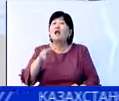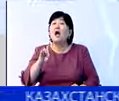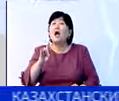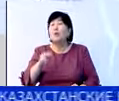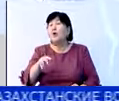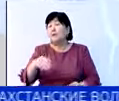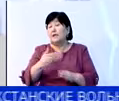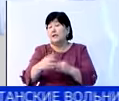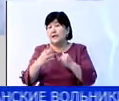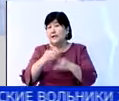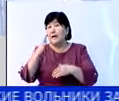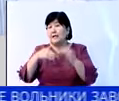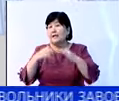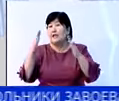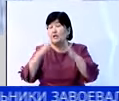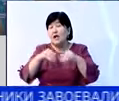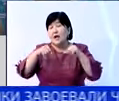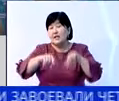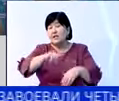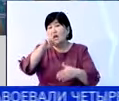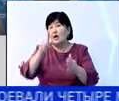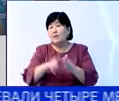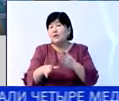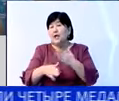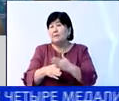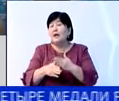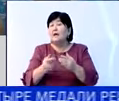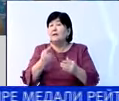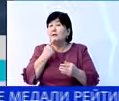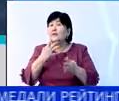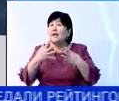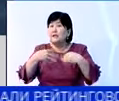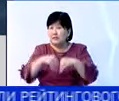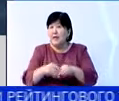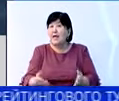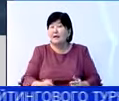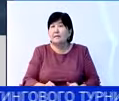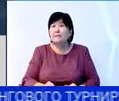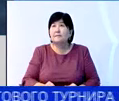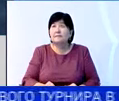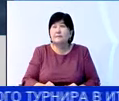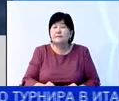земельные участки для строительства жилья. Решается вопрос поддержки малообеспеченных семей.